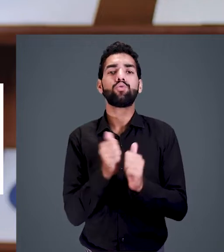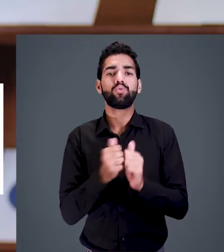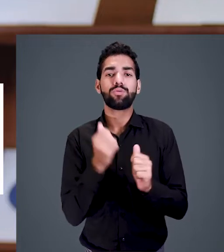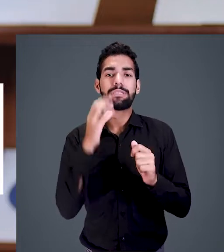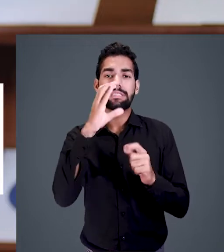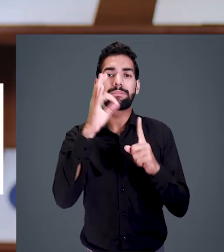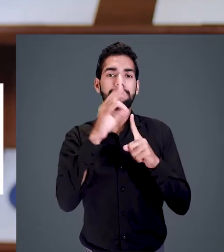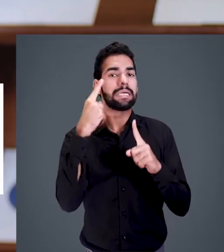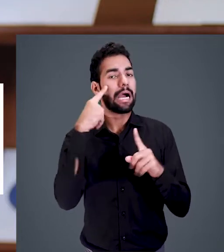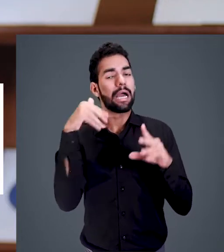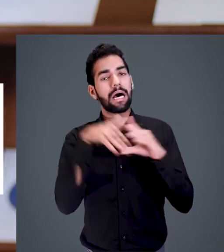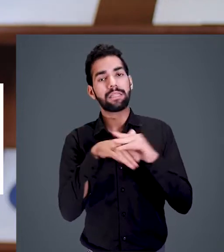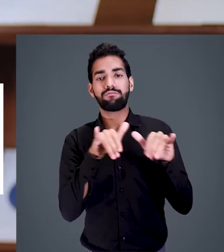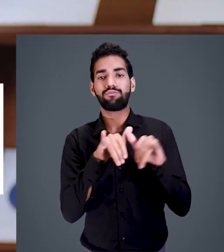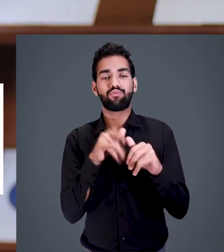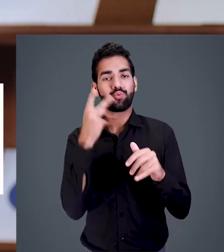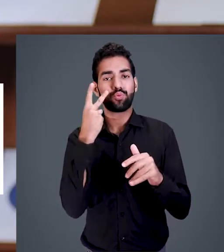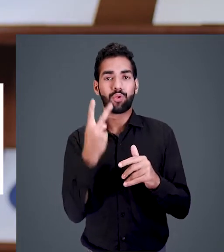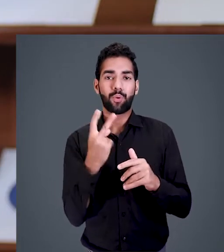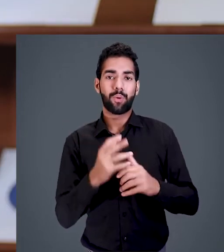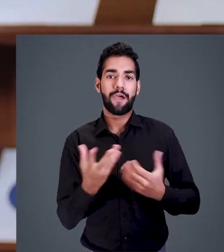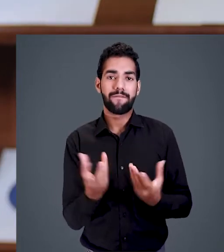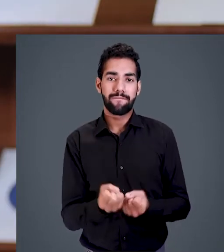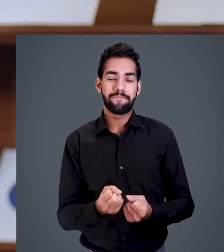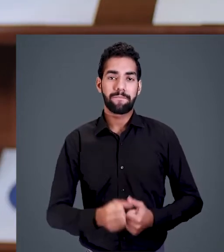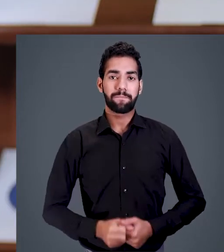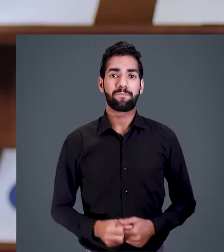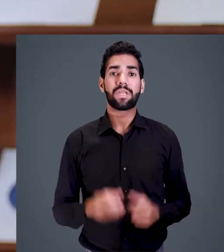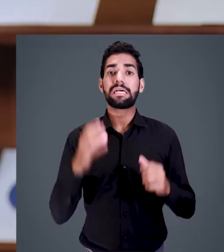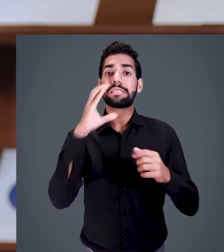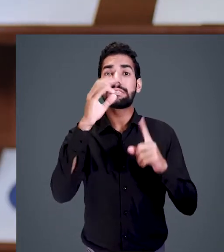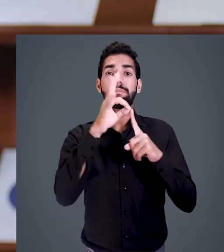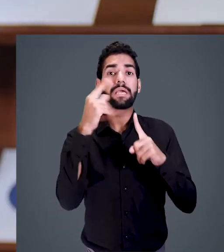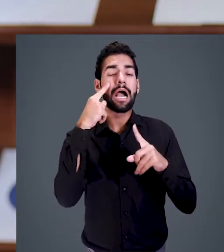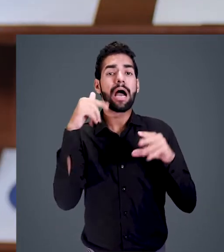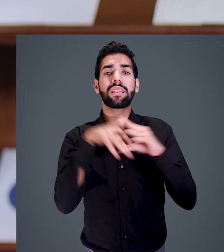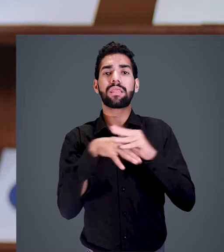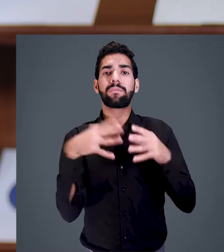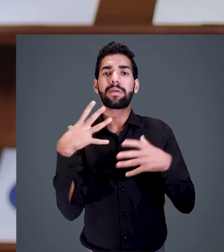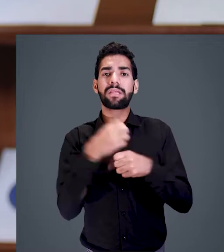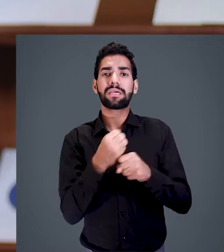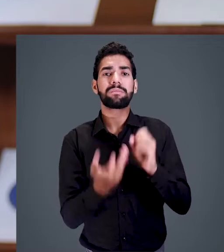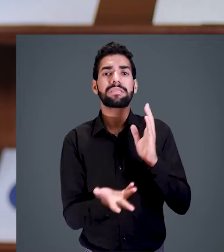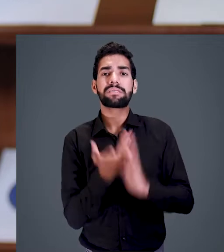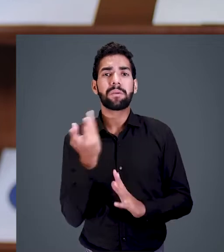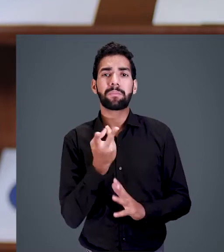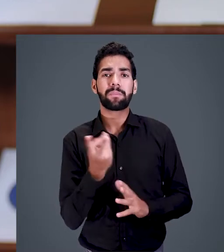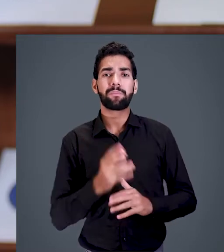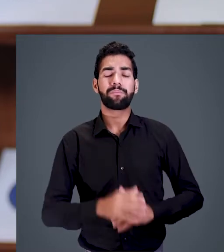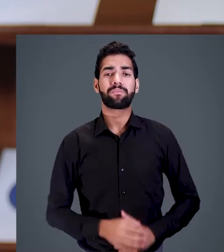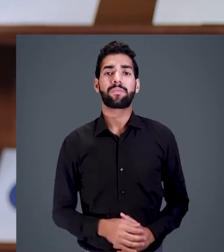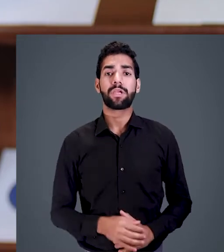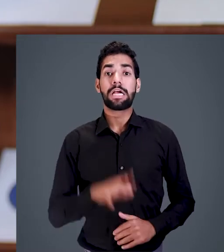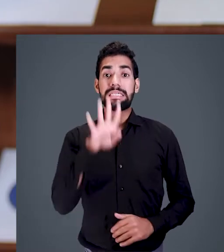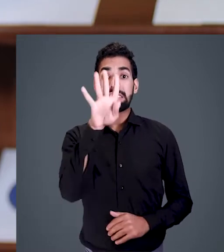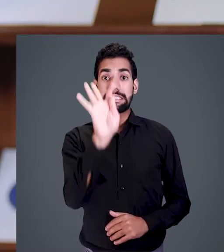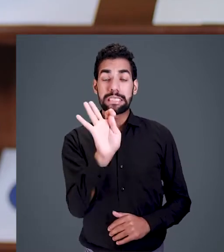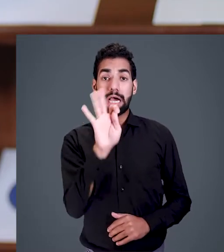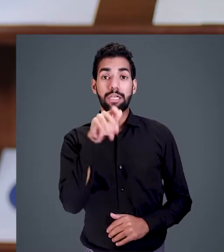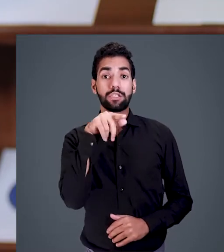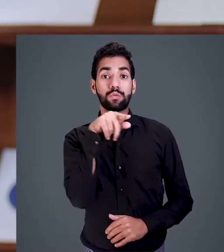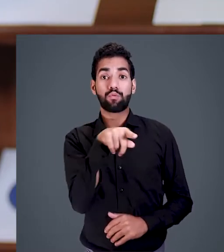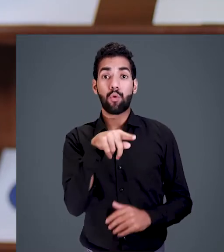जो कॉमन मेजर है वो हम CPI को यूज़ करते हैं। CPI को यूज़ करने के लिए तकरीबन आपकी कोई